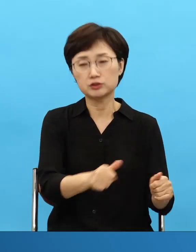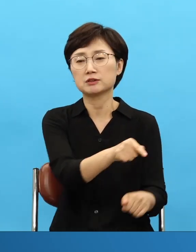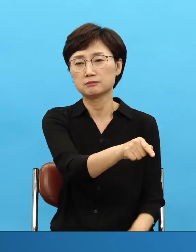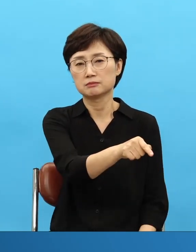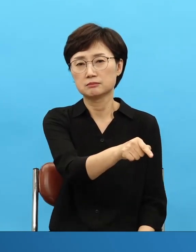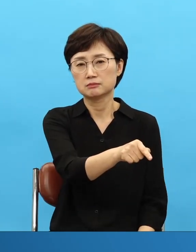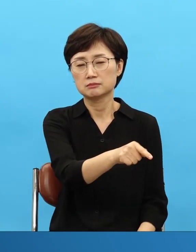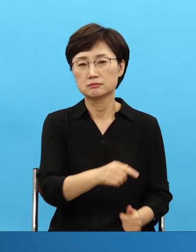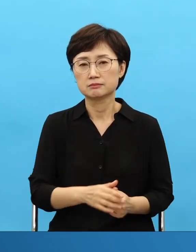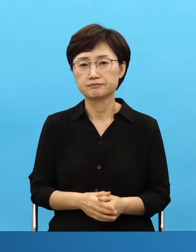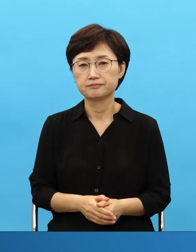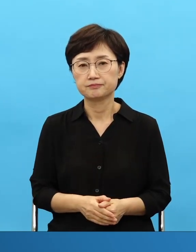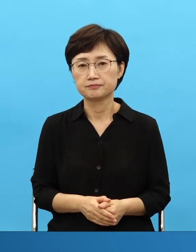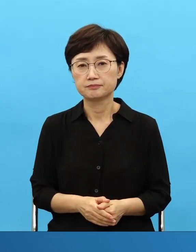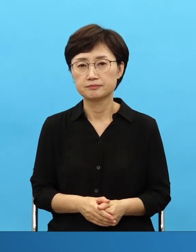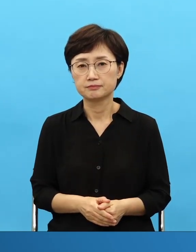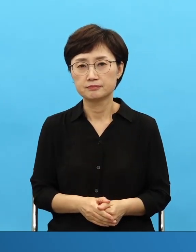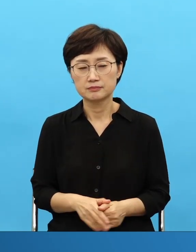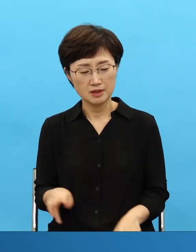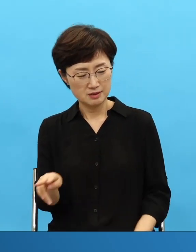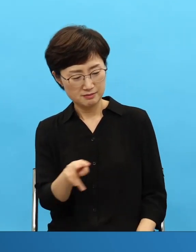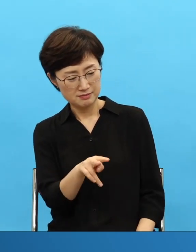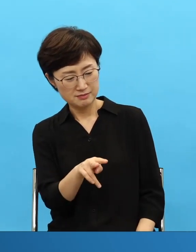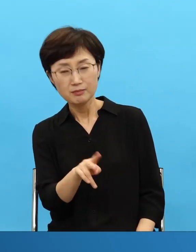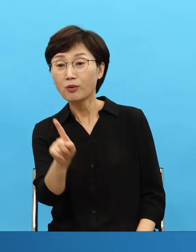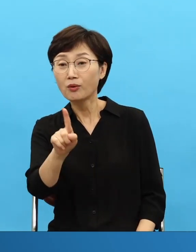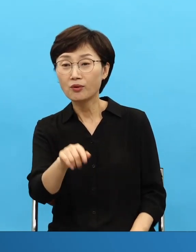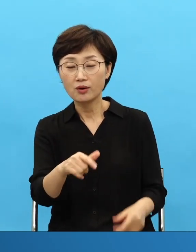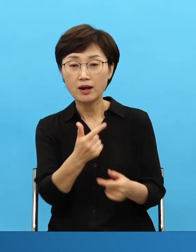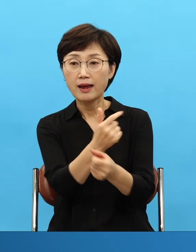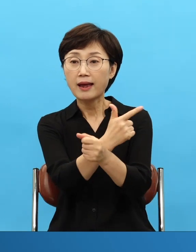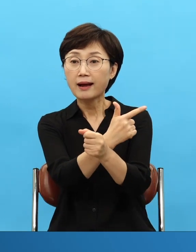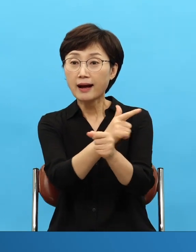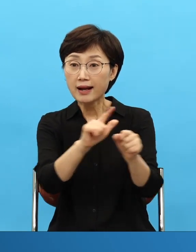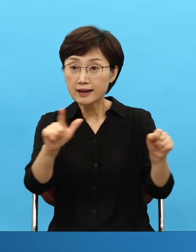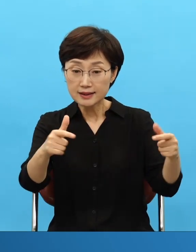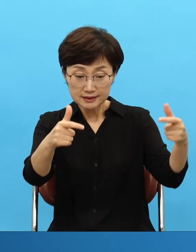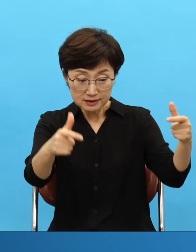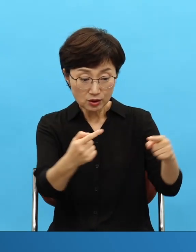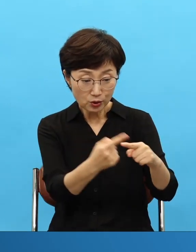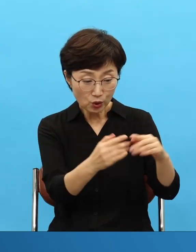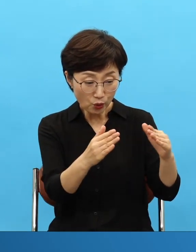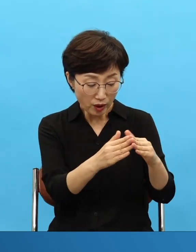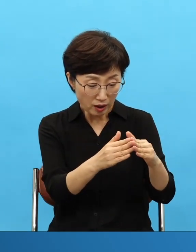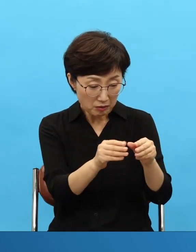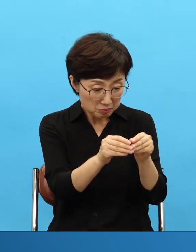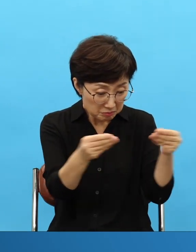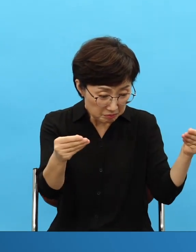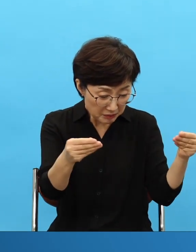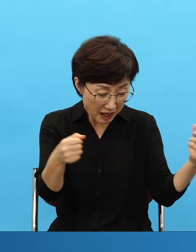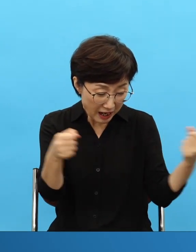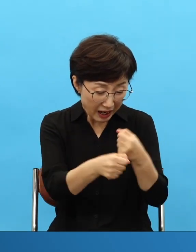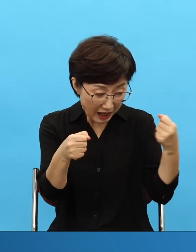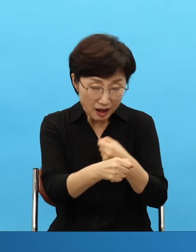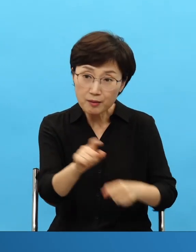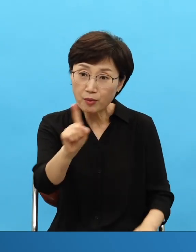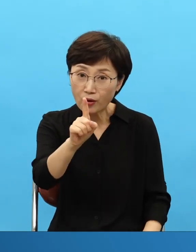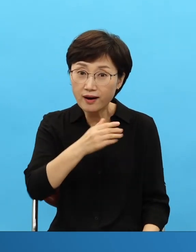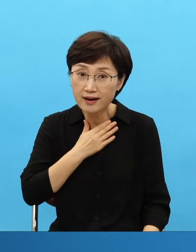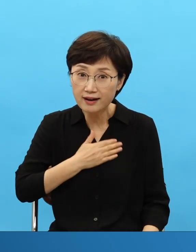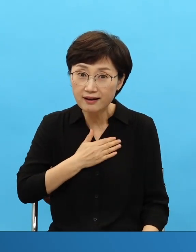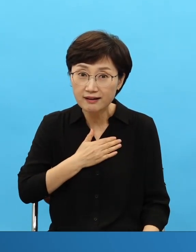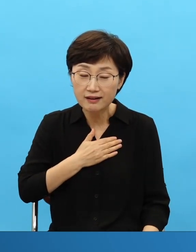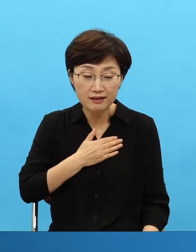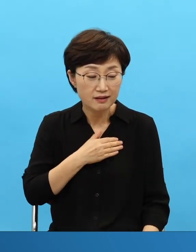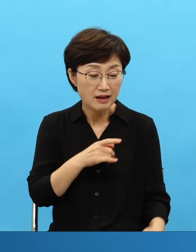legalism in the law. 예, 지금 생각하면 우습죠. 갈라디아 교회가 뭐가 싸운 줄 압니까? And if we think about it now, we can even scoff at what happened because